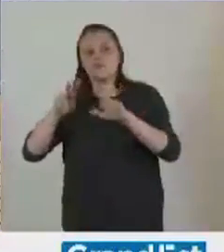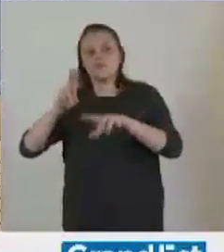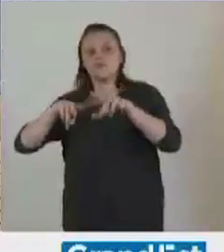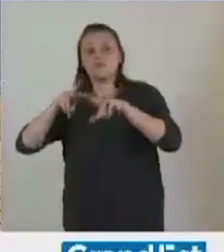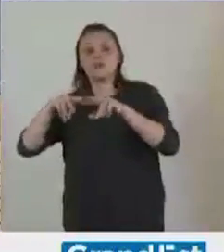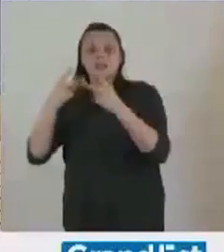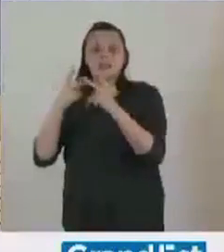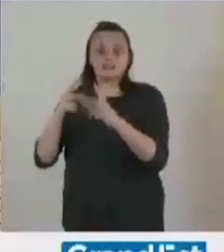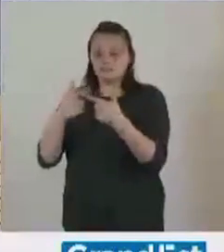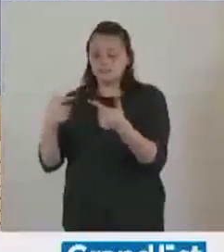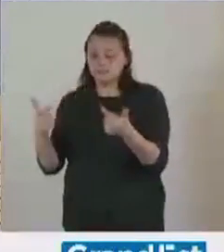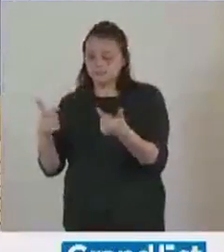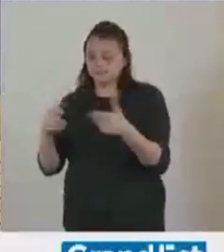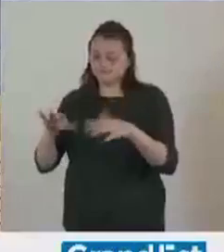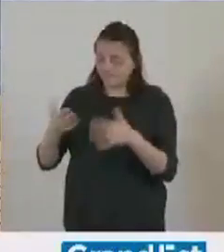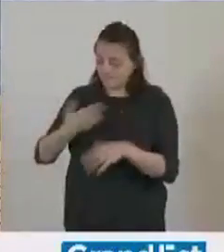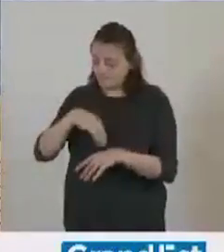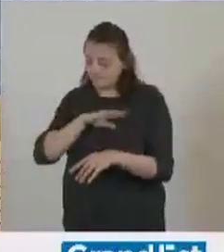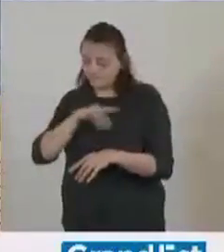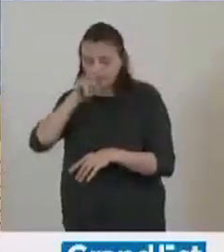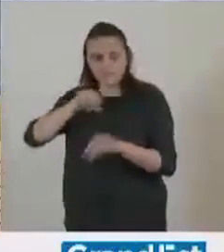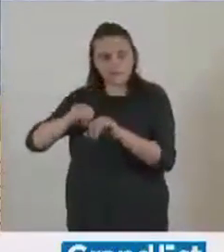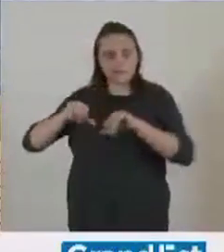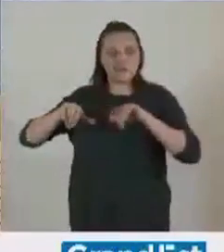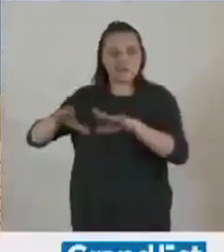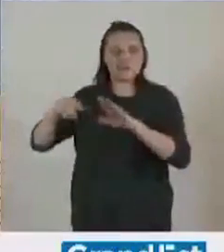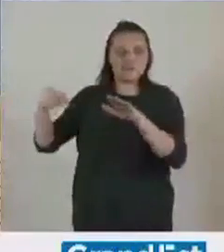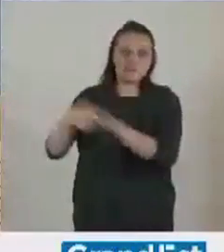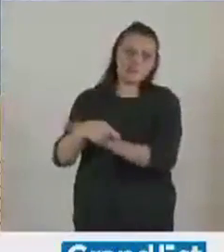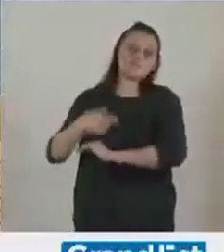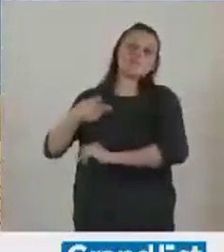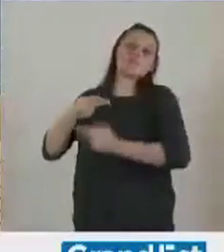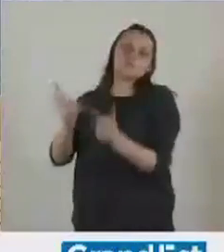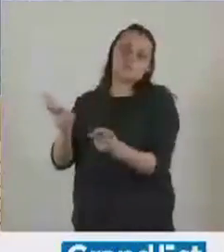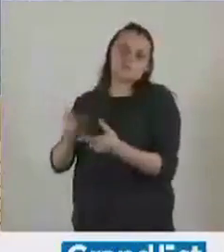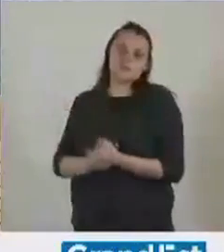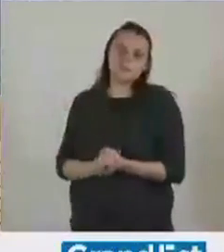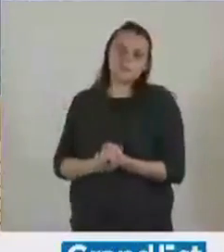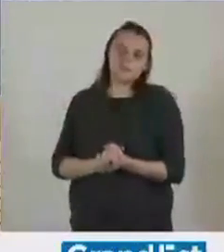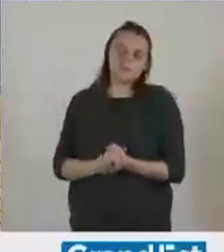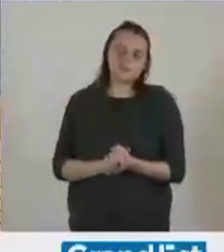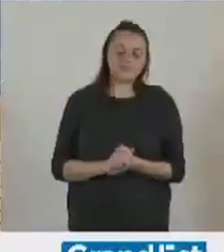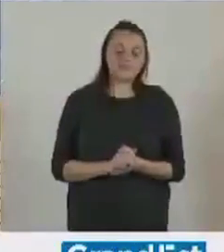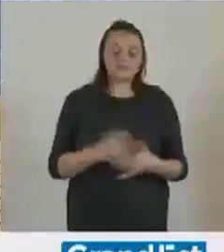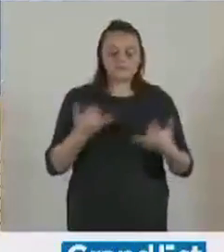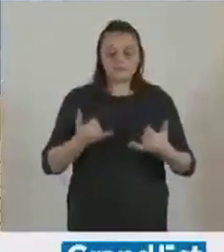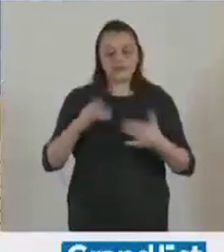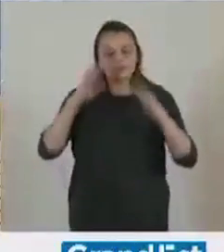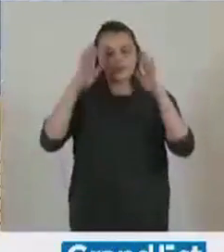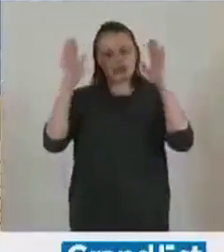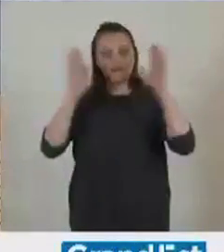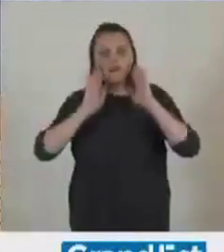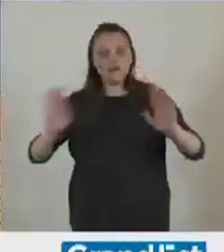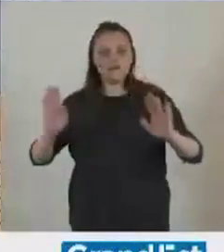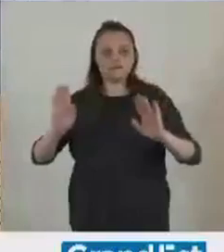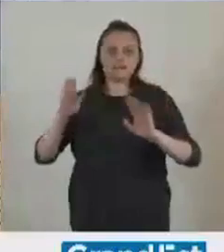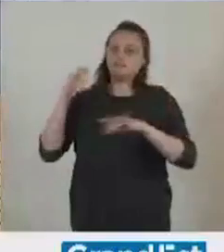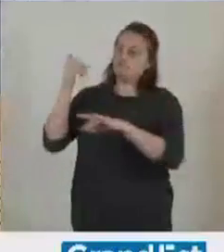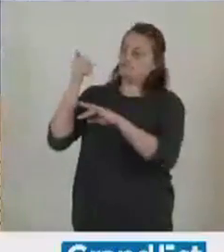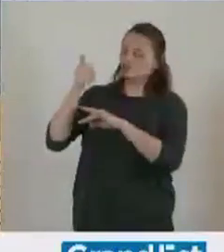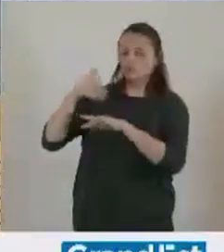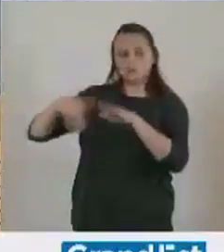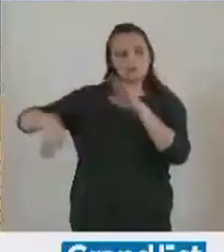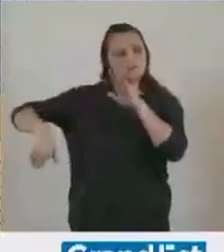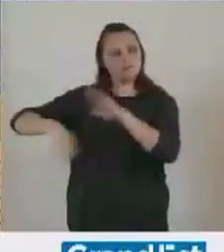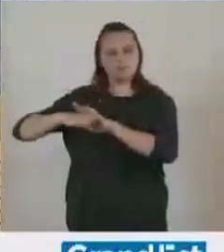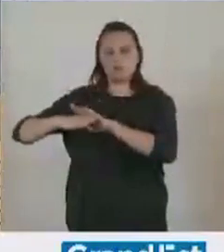que par des réseaux d'initiative publique. Avant toutes les autres, l'Alsace s'est engagée dans la construction d'un réseau très haut débit